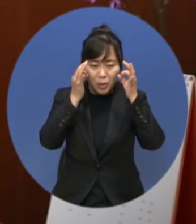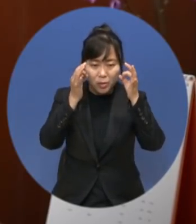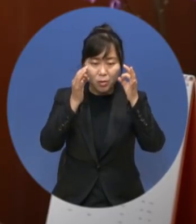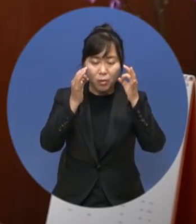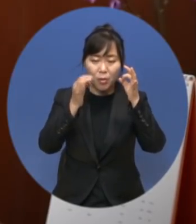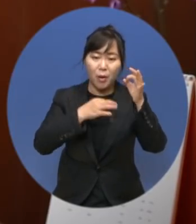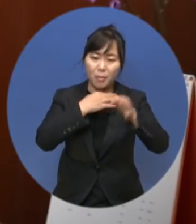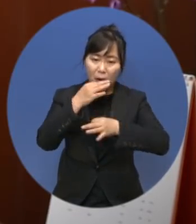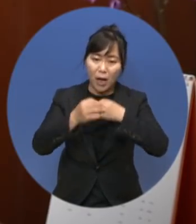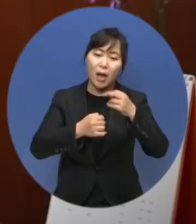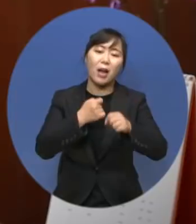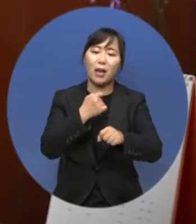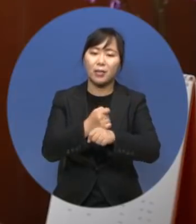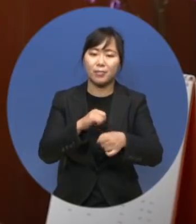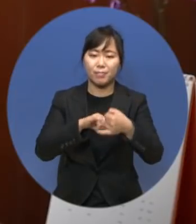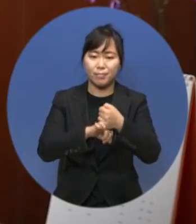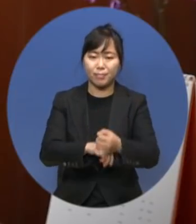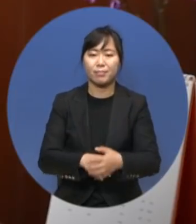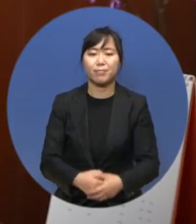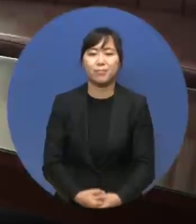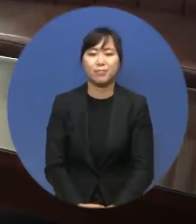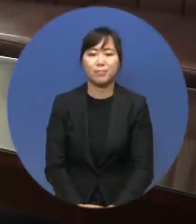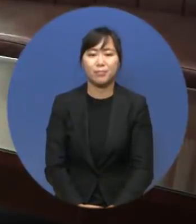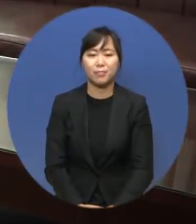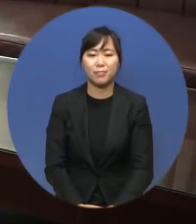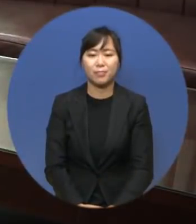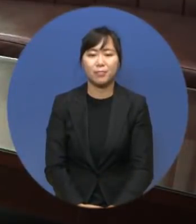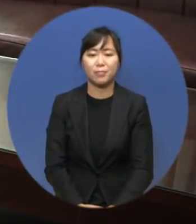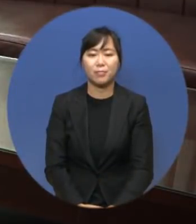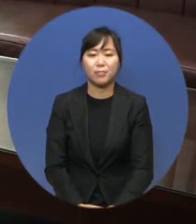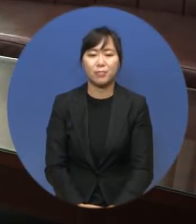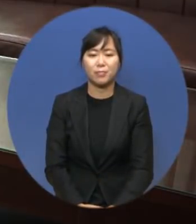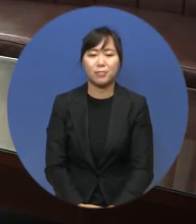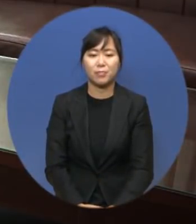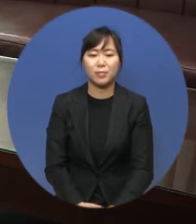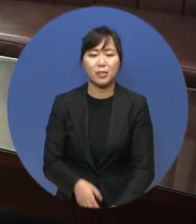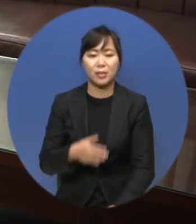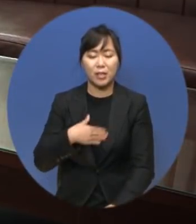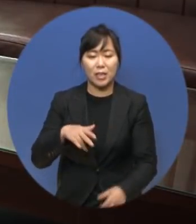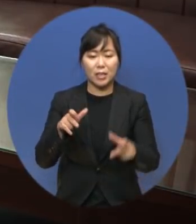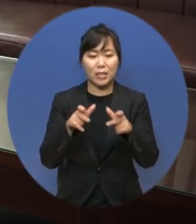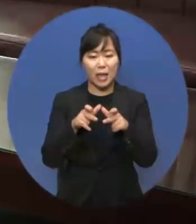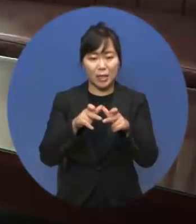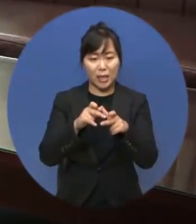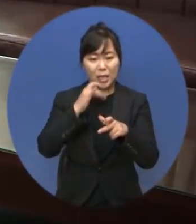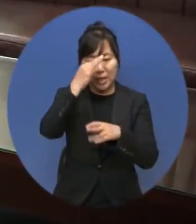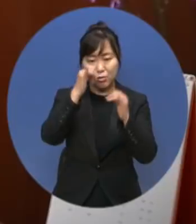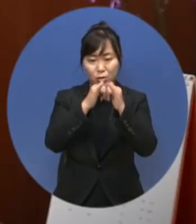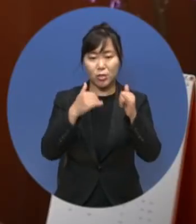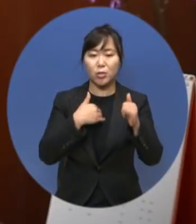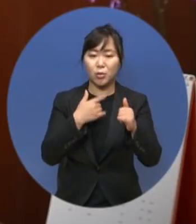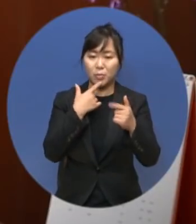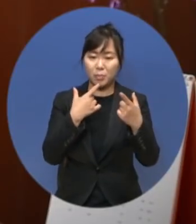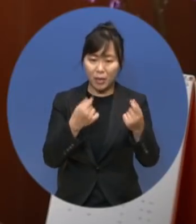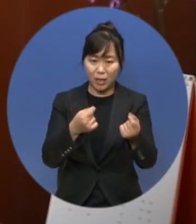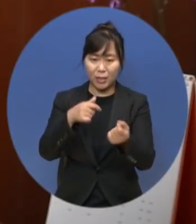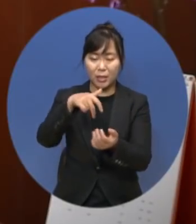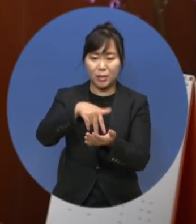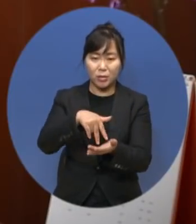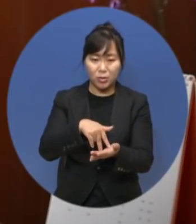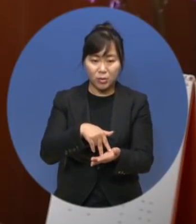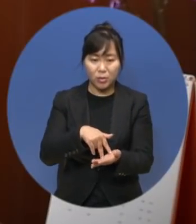다해서 목소리를 내도록 하겠습니다. 저희 장애예술인, 저도 장애예술인의 당사자의